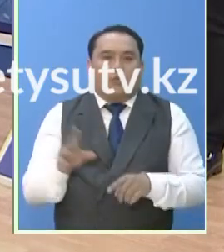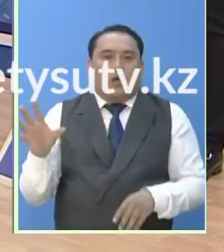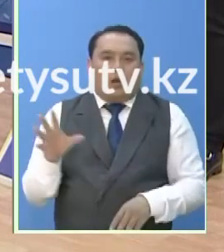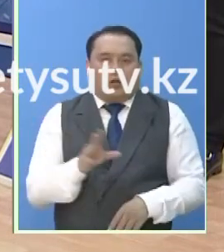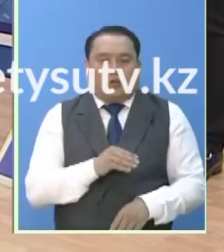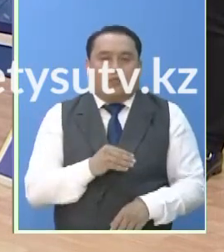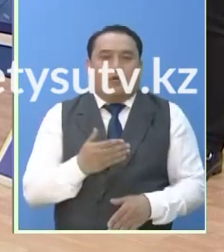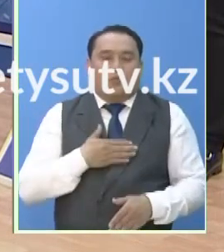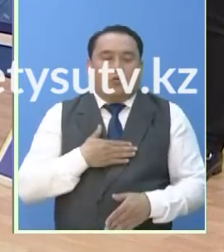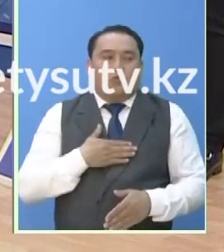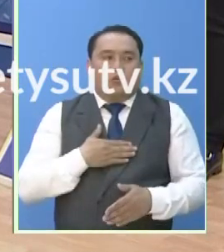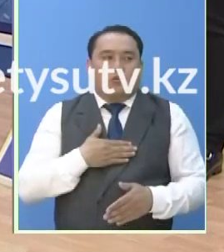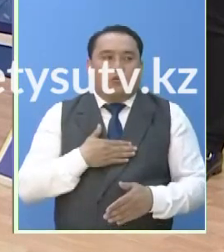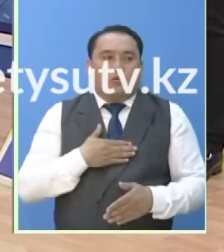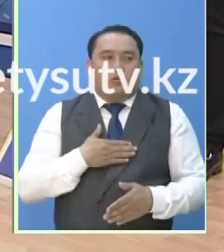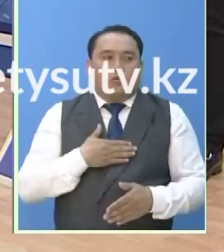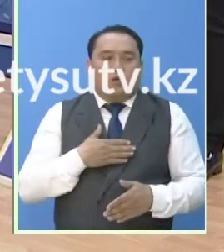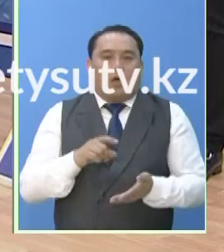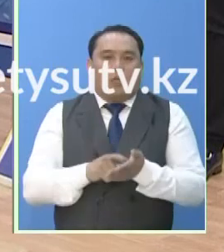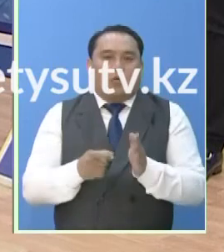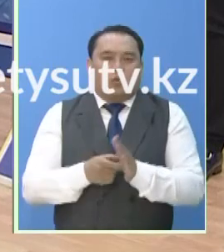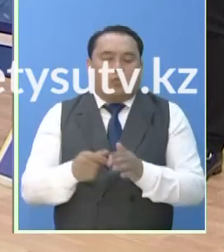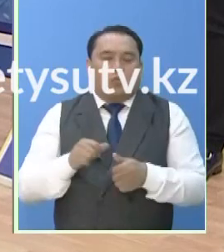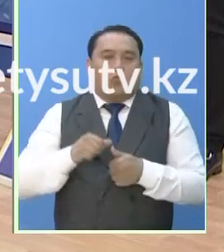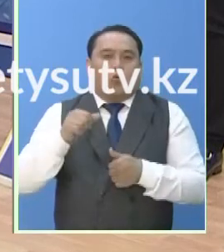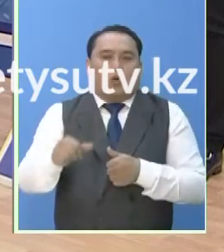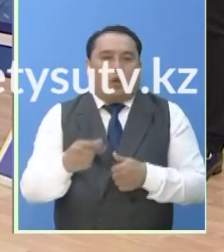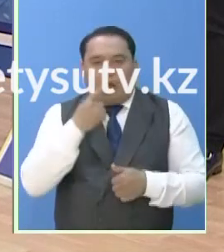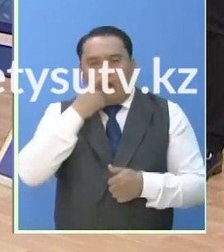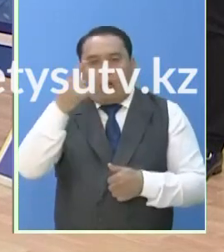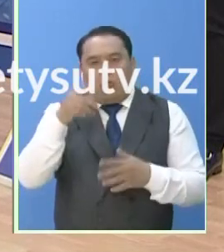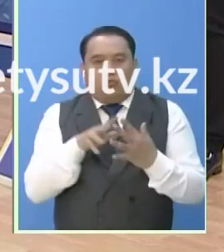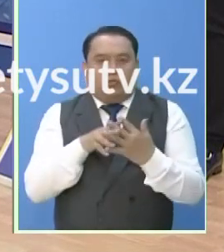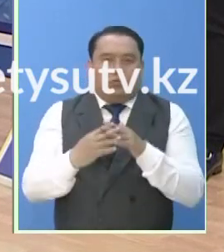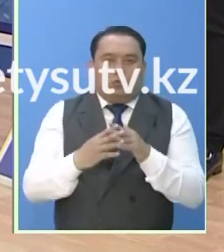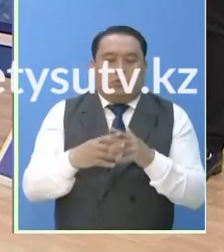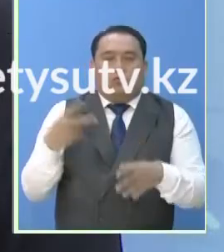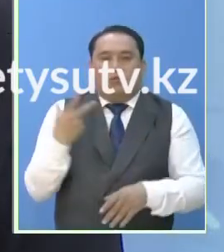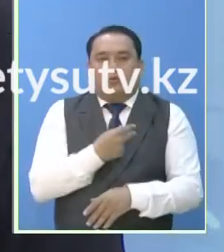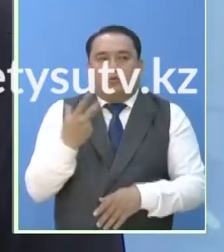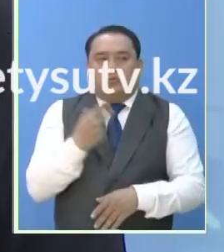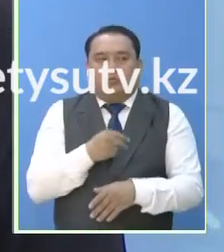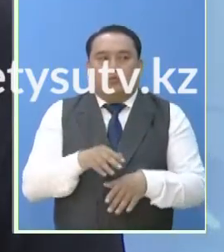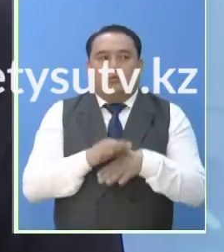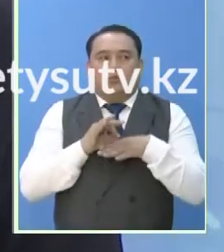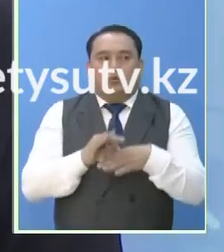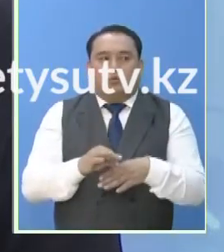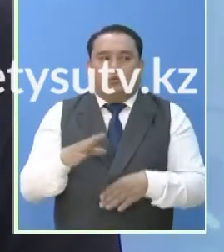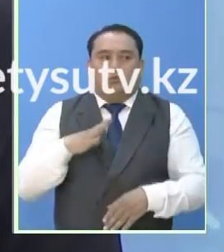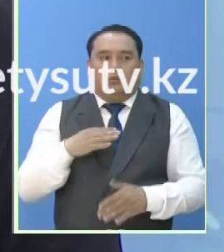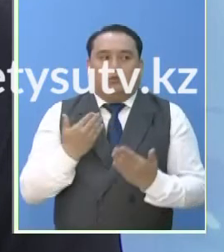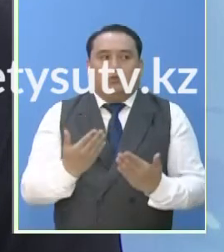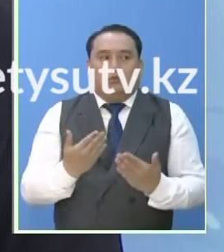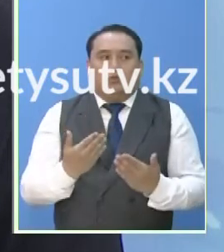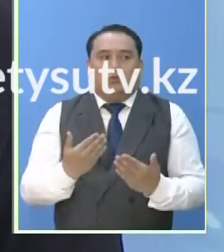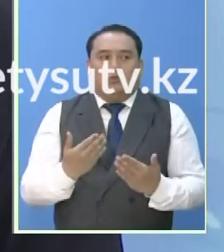мисалы азыр бүкүл жаңагы кабинеттерден бөлөк сол жаңагы жылжымалы кондургалардын баары